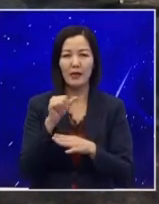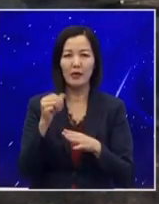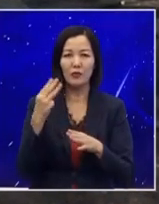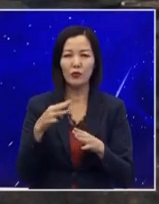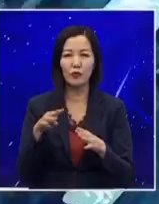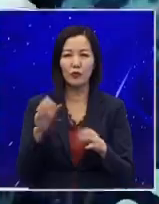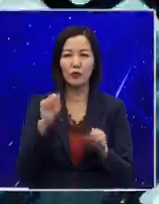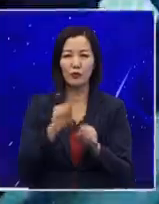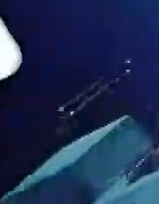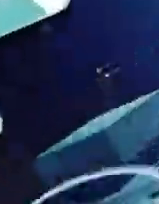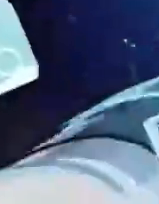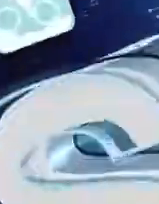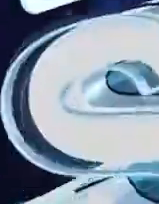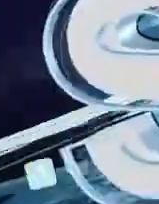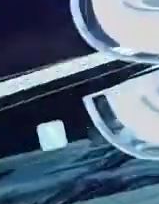жойылды.